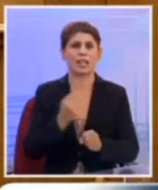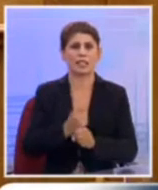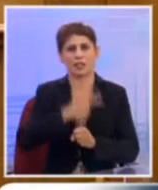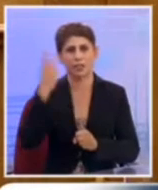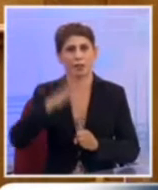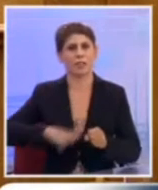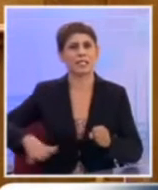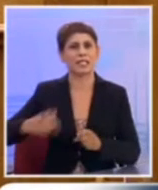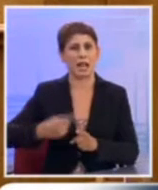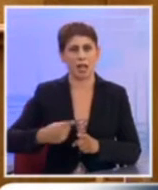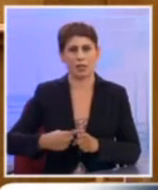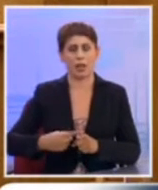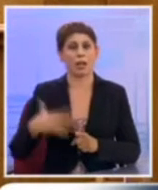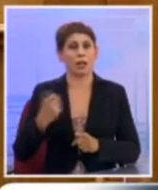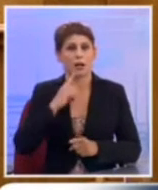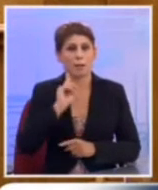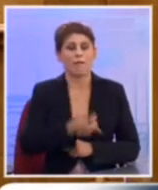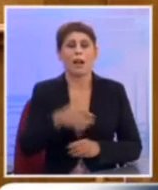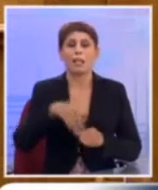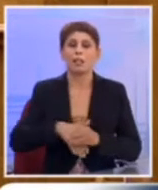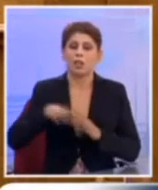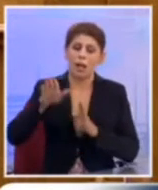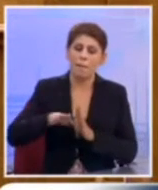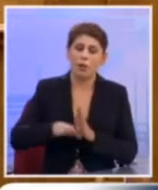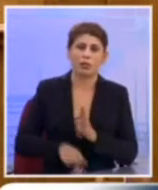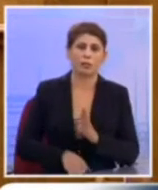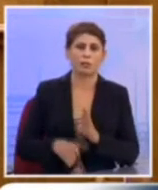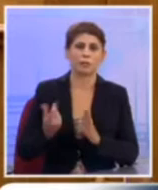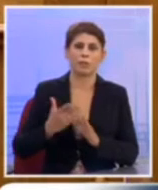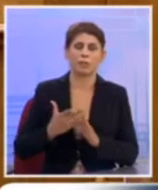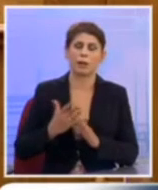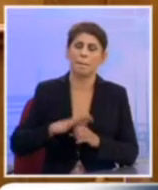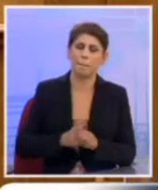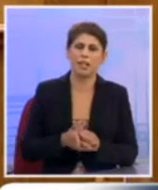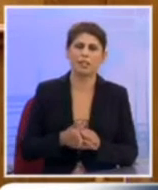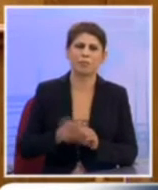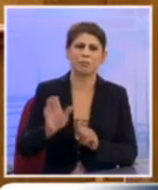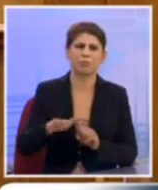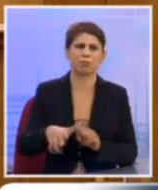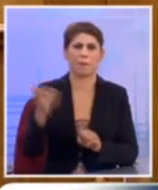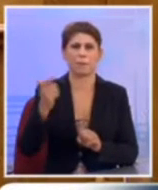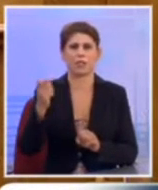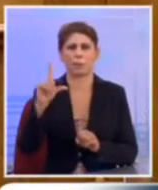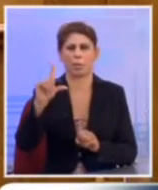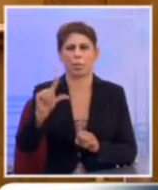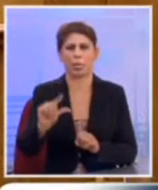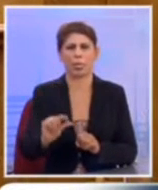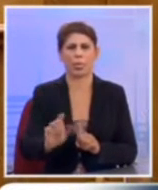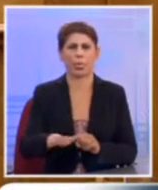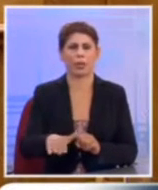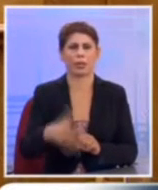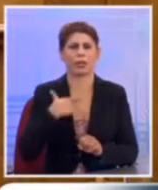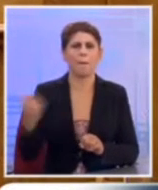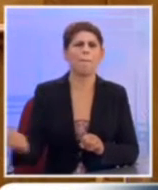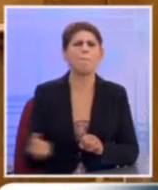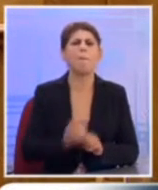δικαιώματα στη χώρα μας. Έχει επιβάλει την εσωτερική υποτίμηση με τον πλήρη εξευθελισμό των μισθών. Έχει προκαλέσει τον